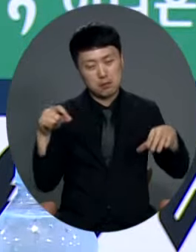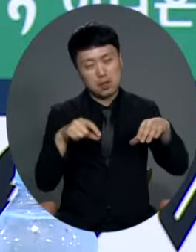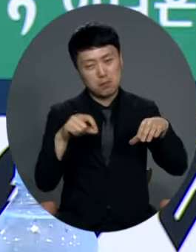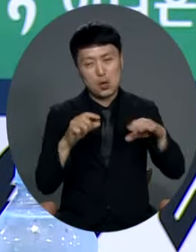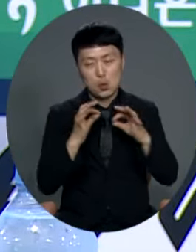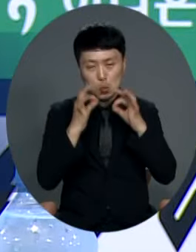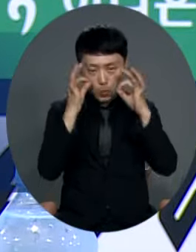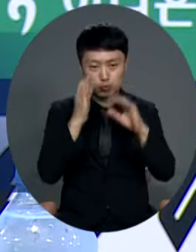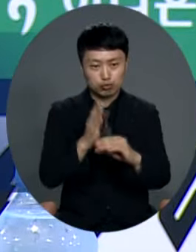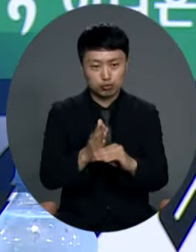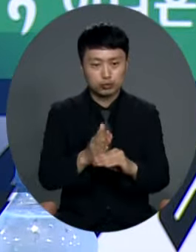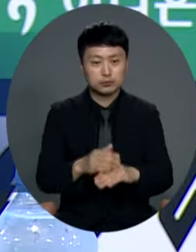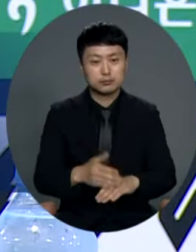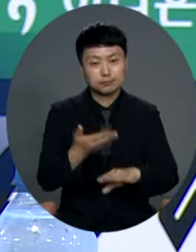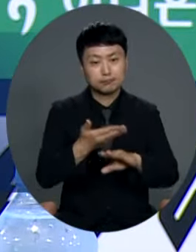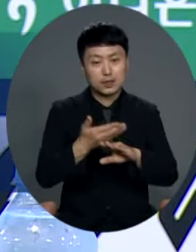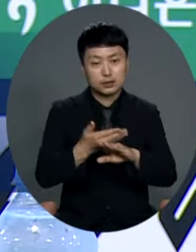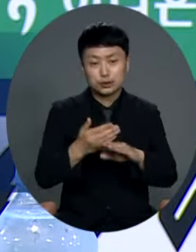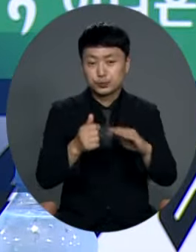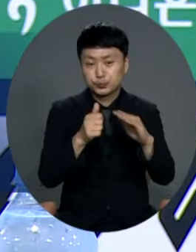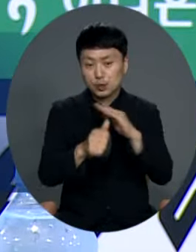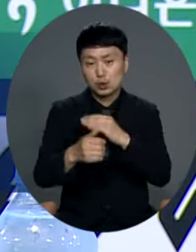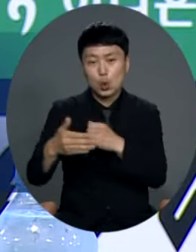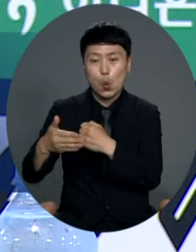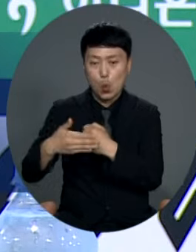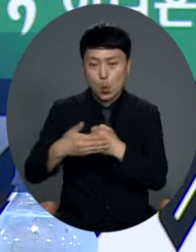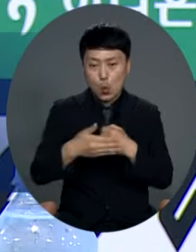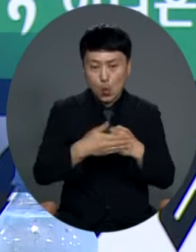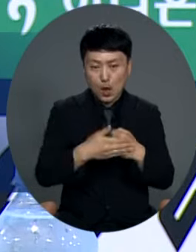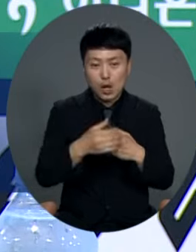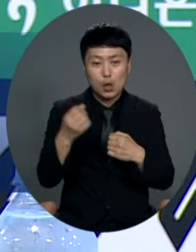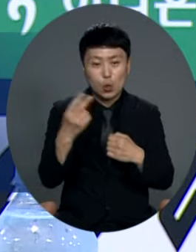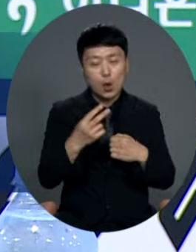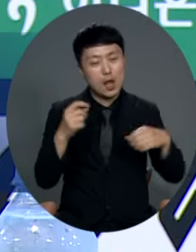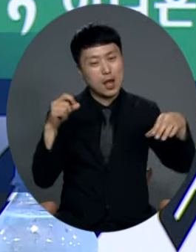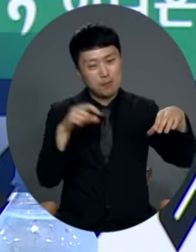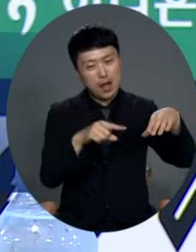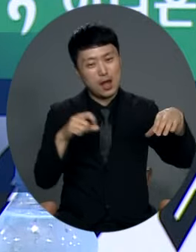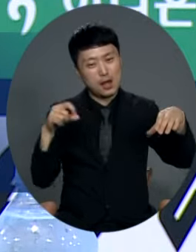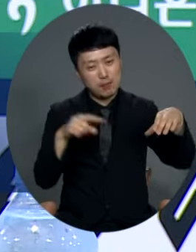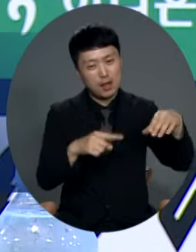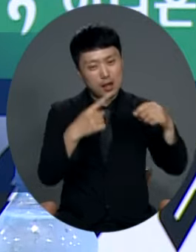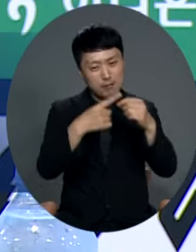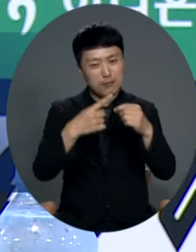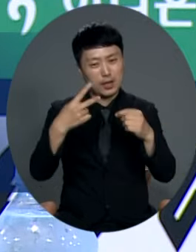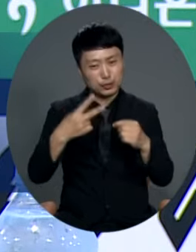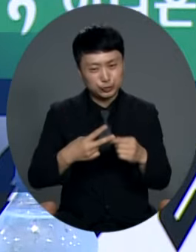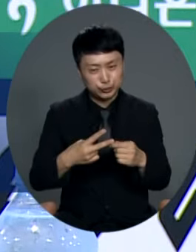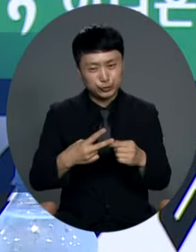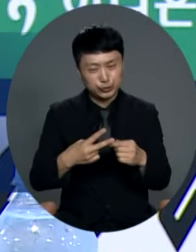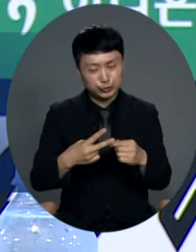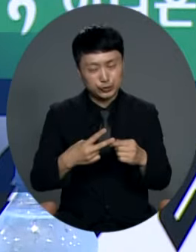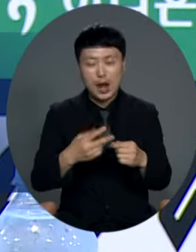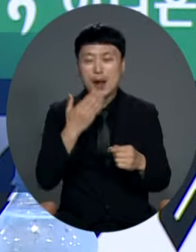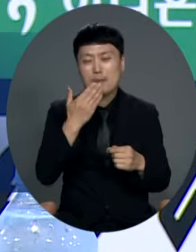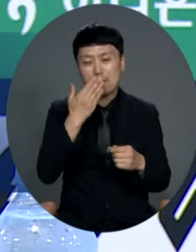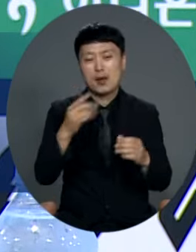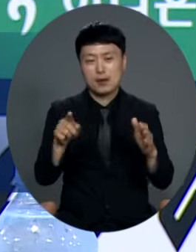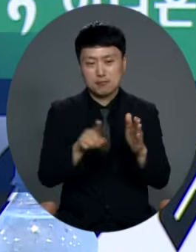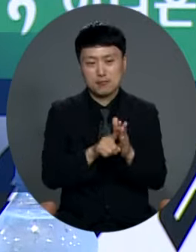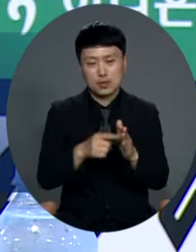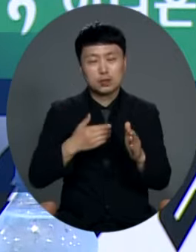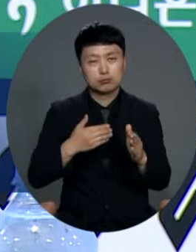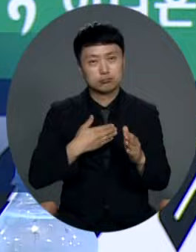tá ali diariamente, eu principalmente tô ali diariamente conversando com ele, tentando mostrar para ele que as coisas vão melhorar e logo o gol